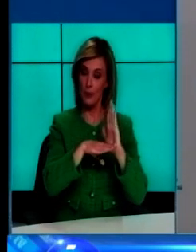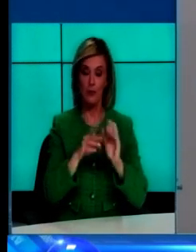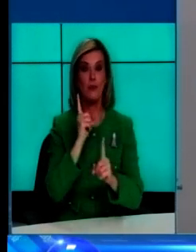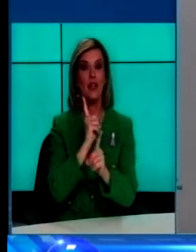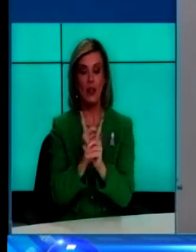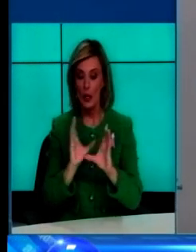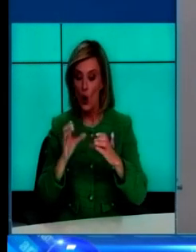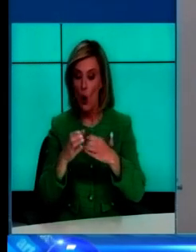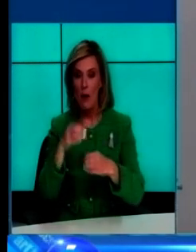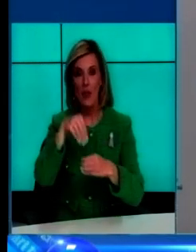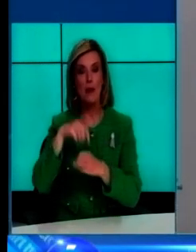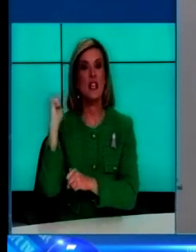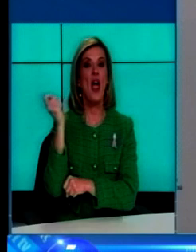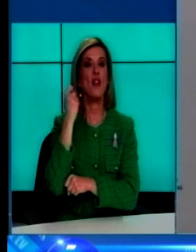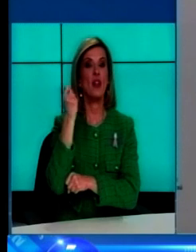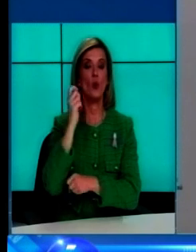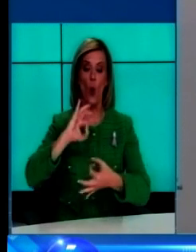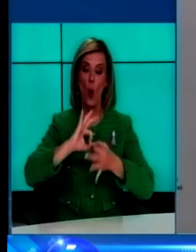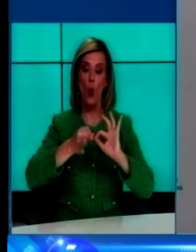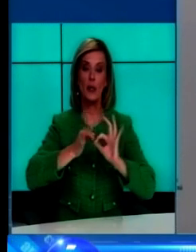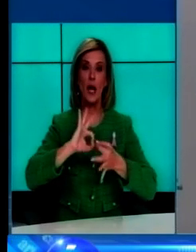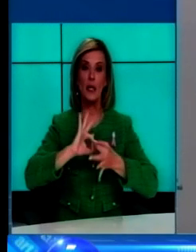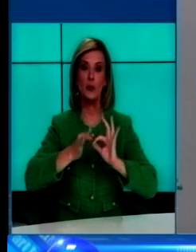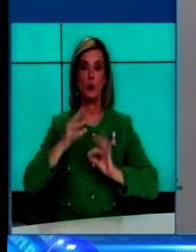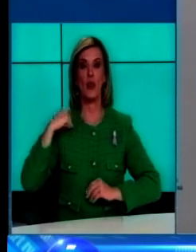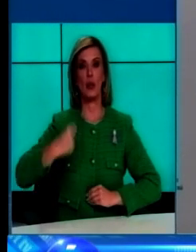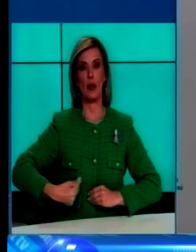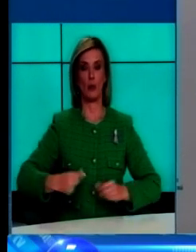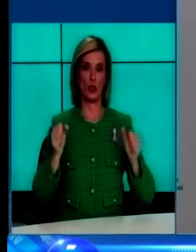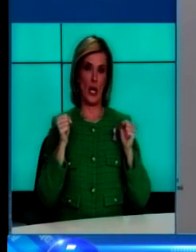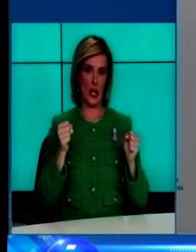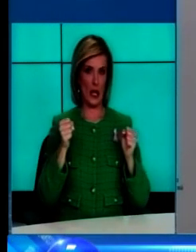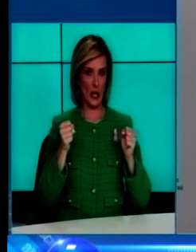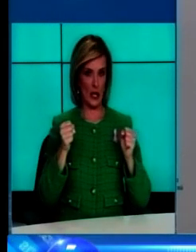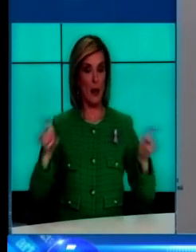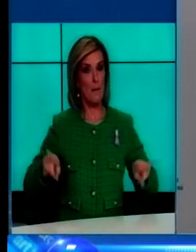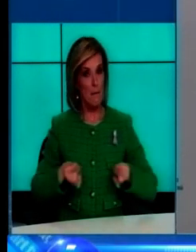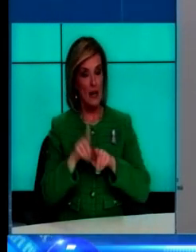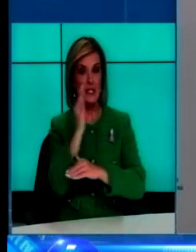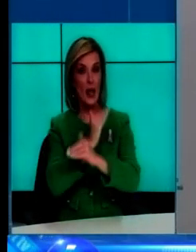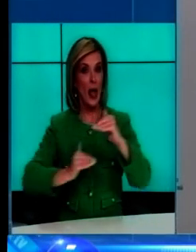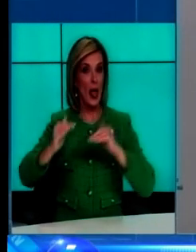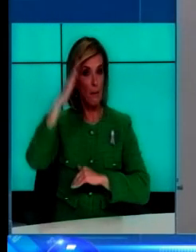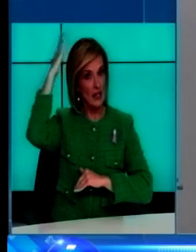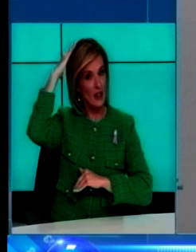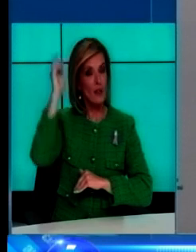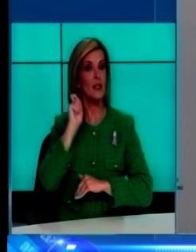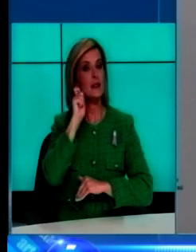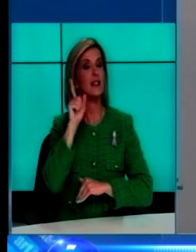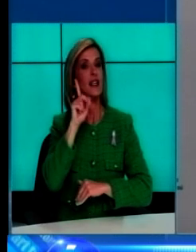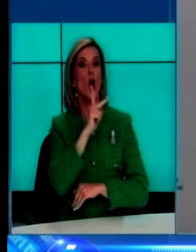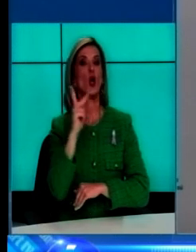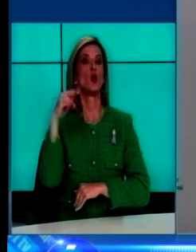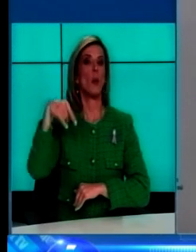Εθνικού Οργανισμού Δημόσιας Υγείας, με δεδομένα από την επικεφαλής του τμήματος, την κυρία Κοντοπίδου, τα οποία συζητήθηκαν και αναλύθηκαν με τον